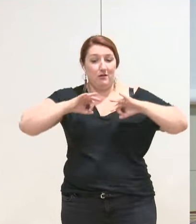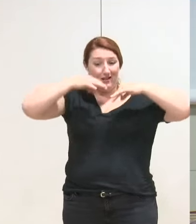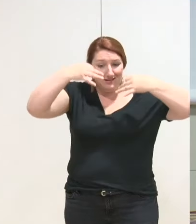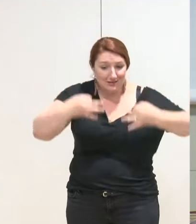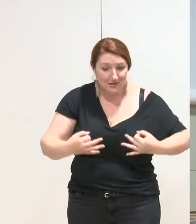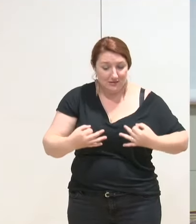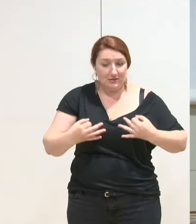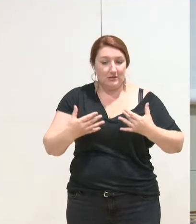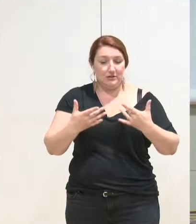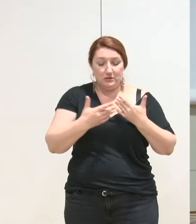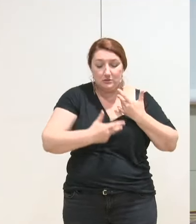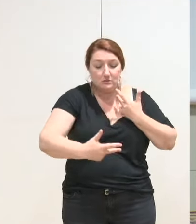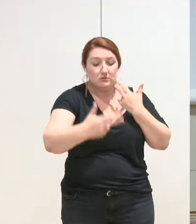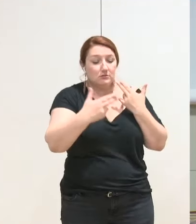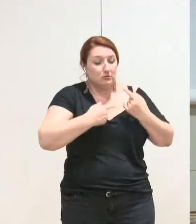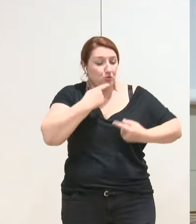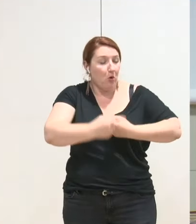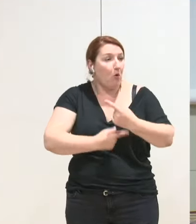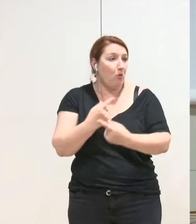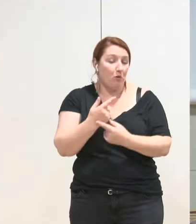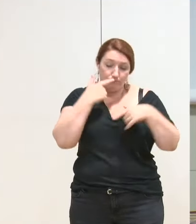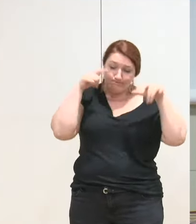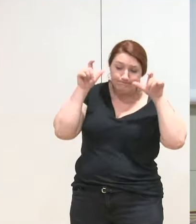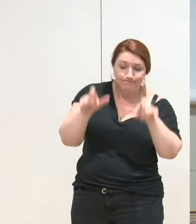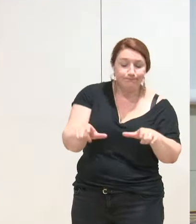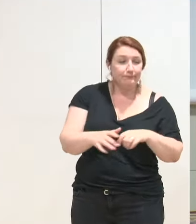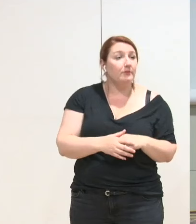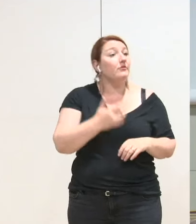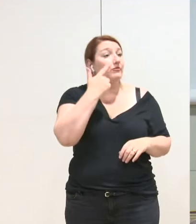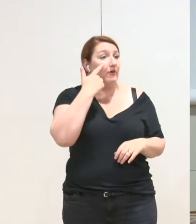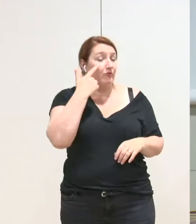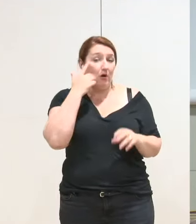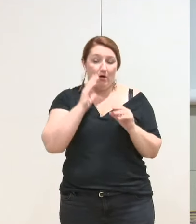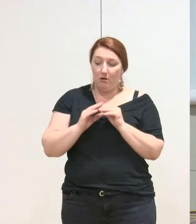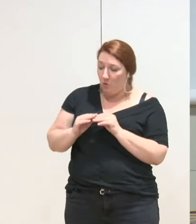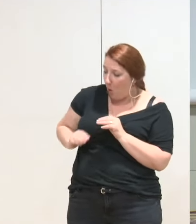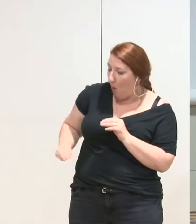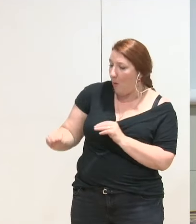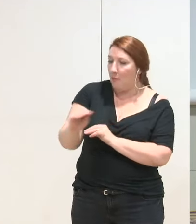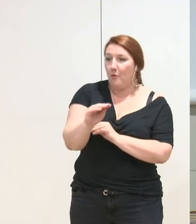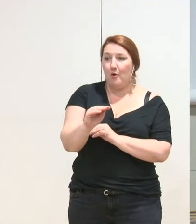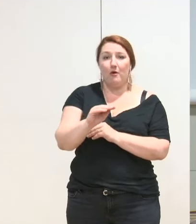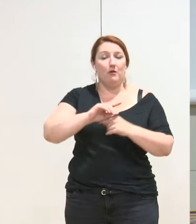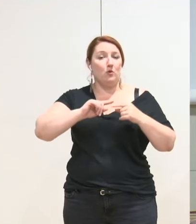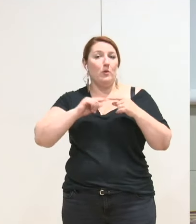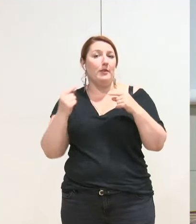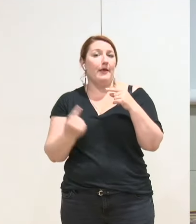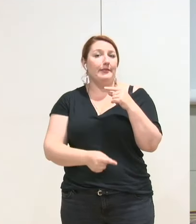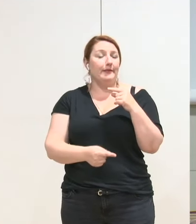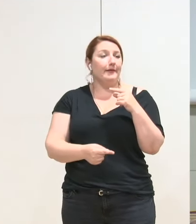l'année en cours pour vous rendre compte que cette ce report de dett